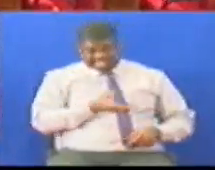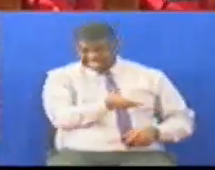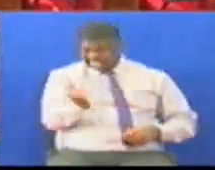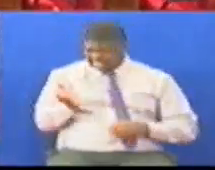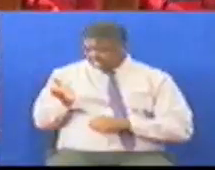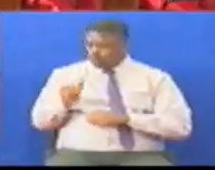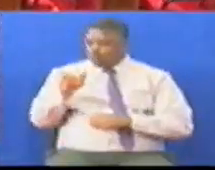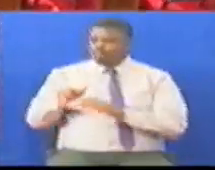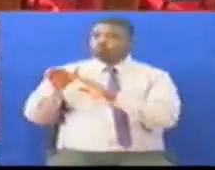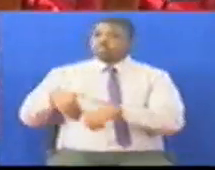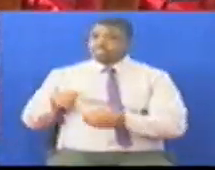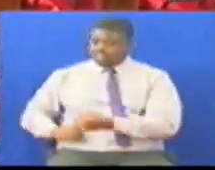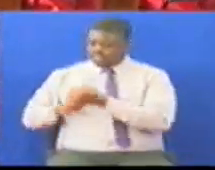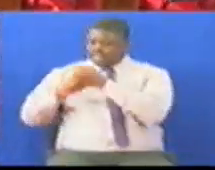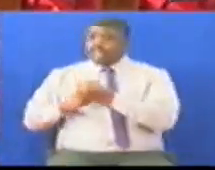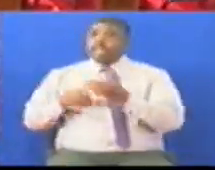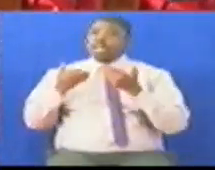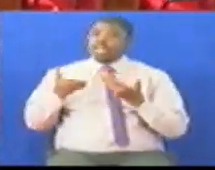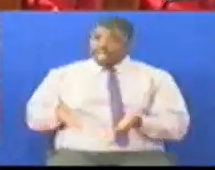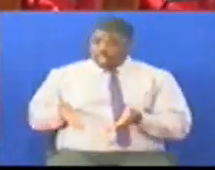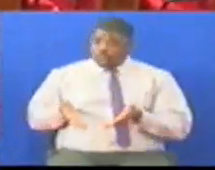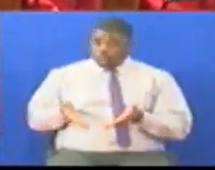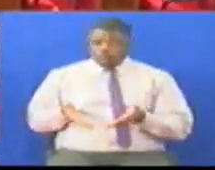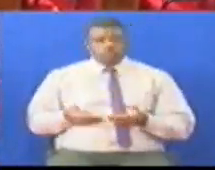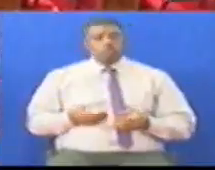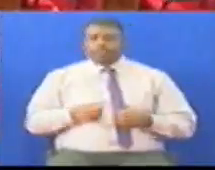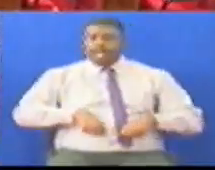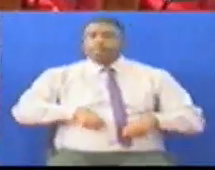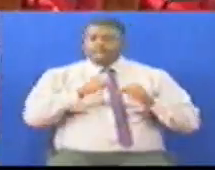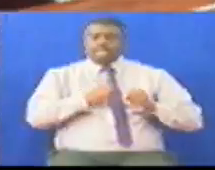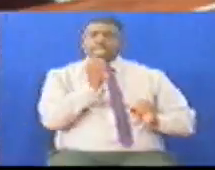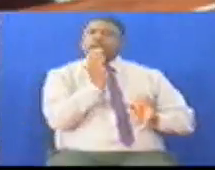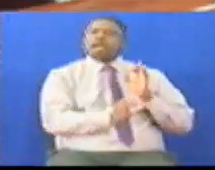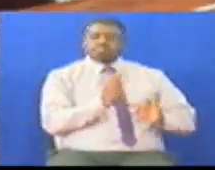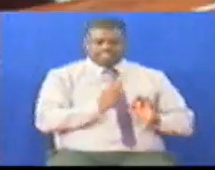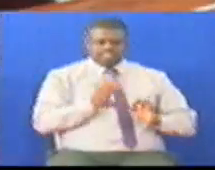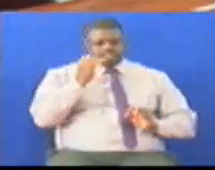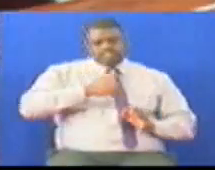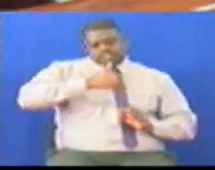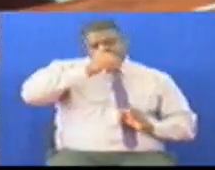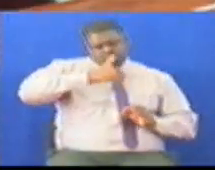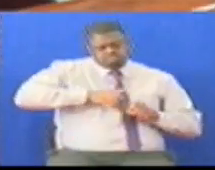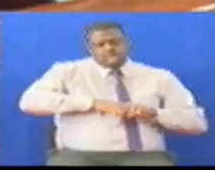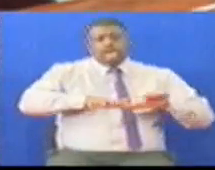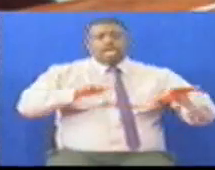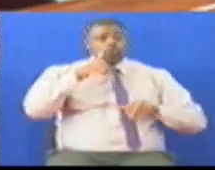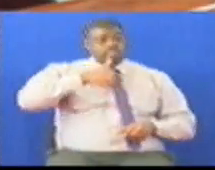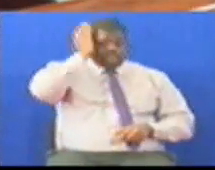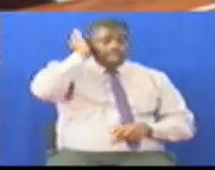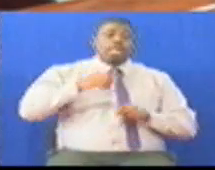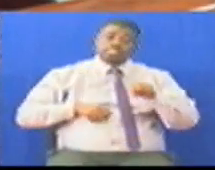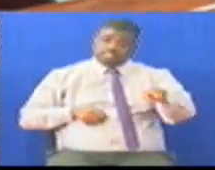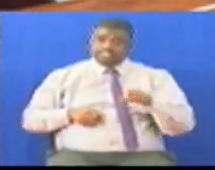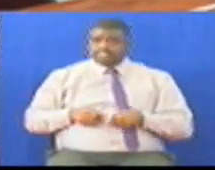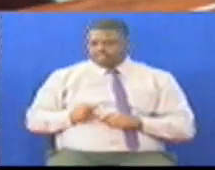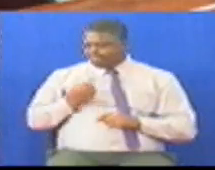Leo tunayo mamlaka ya serikali mtandao. Huo ni mfano mmoja hapo tu katika mifano ambayo kamati hii